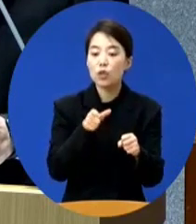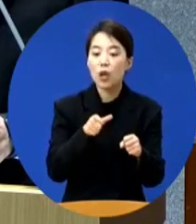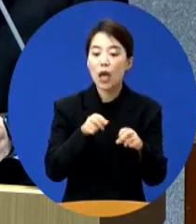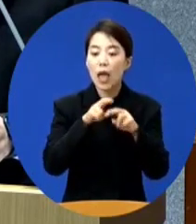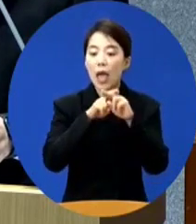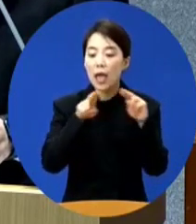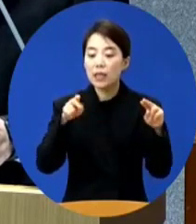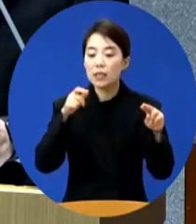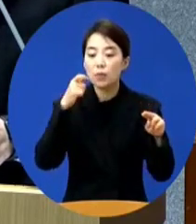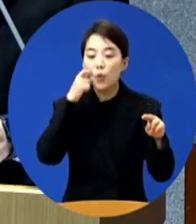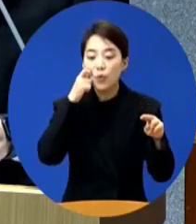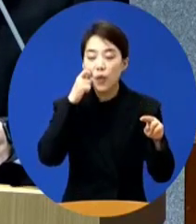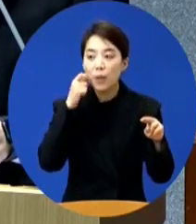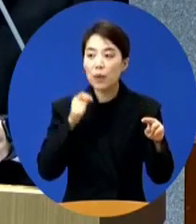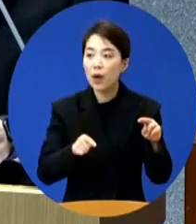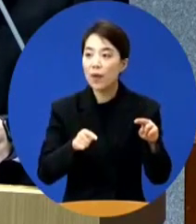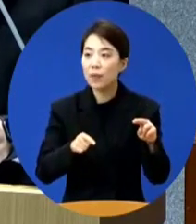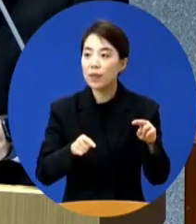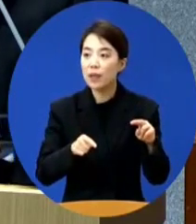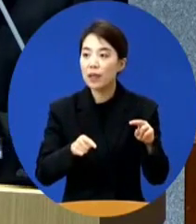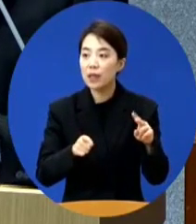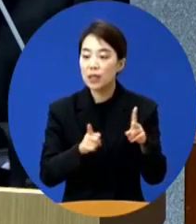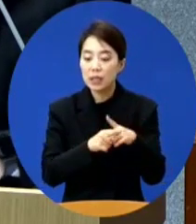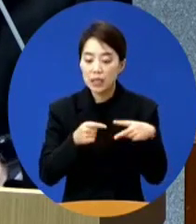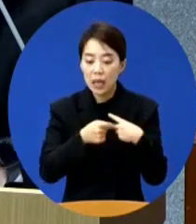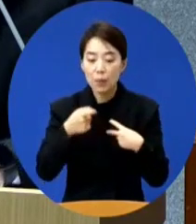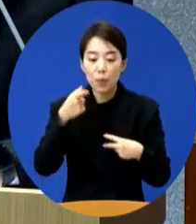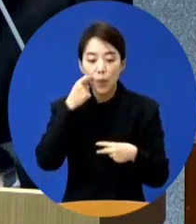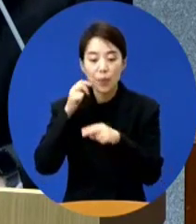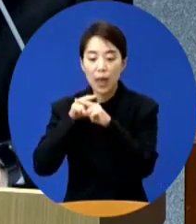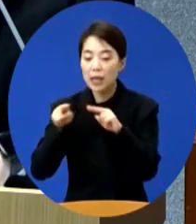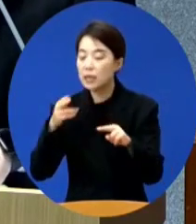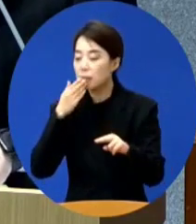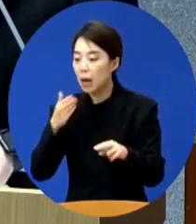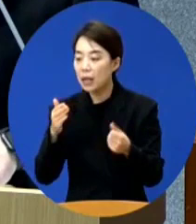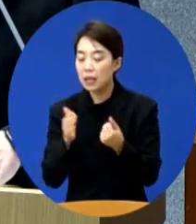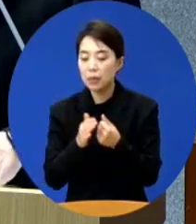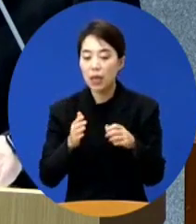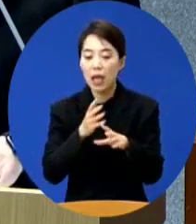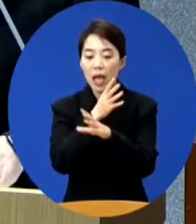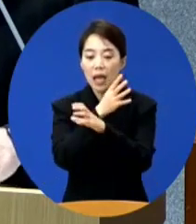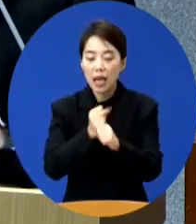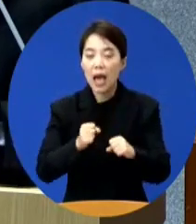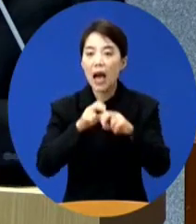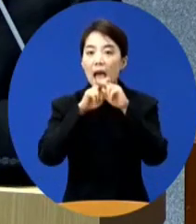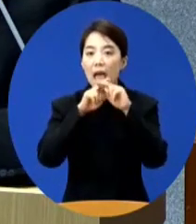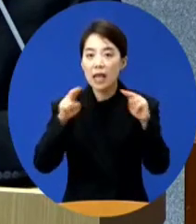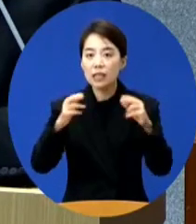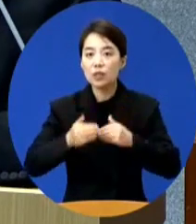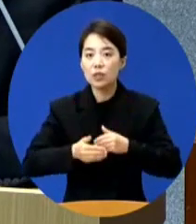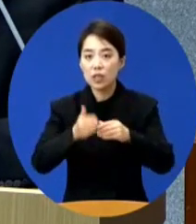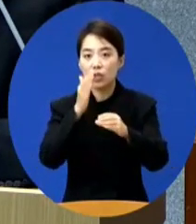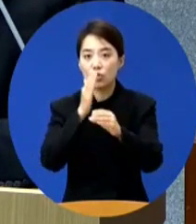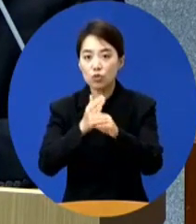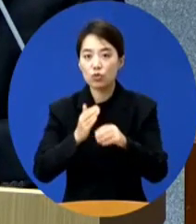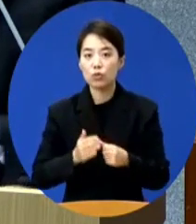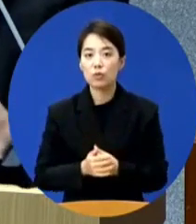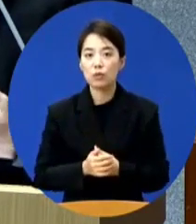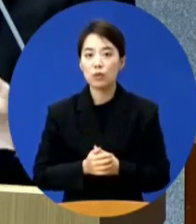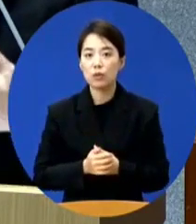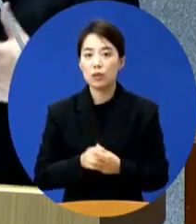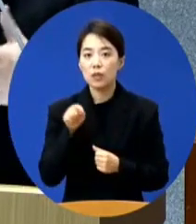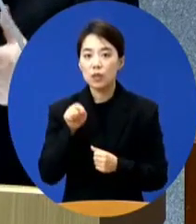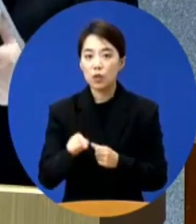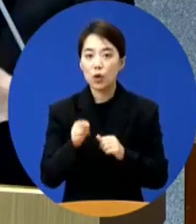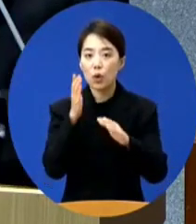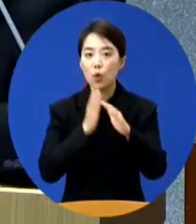해제 못할 것 같으면, 이행 못할 것 같으면 해제할 수 있는 사유는 있으니까. 그래서 계약 해제로 이렇게 추진하는데, 제가 이 문제를